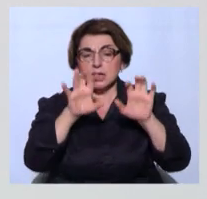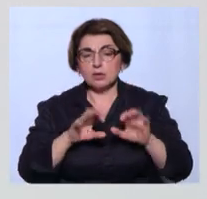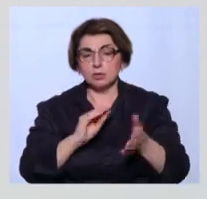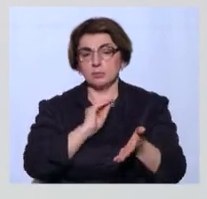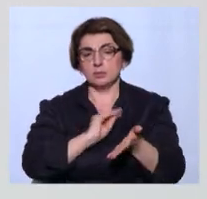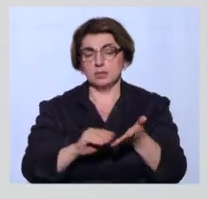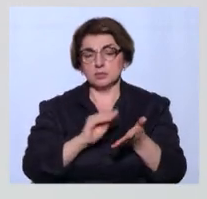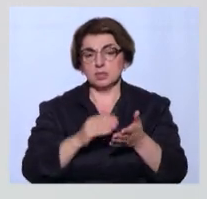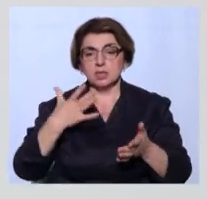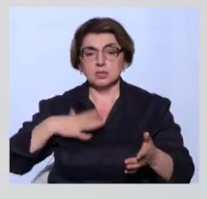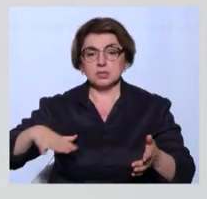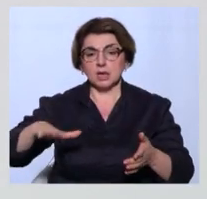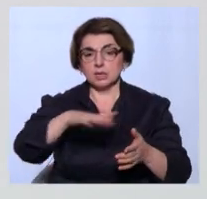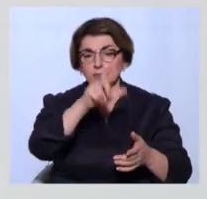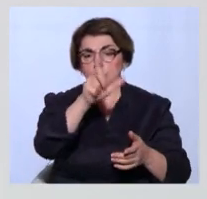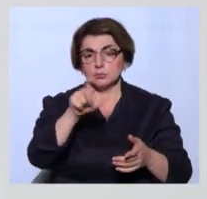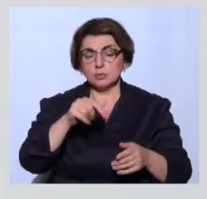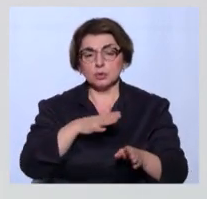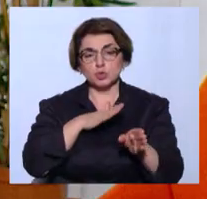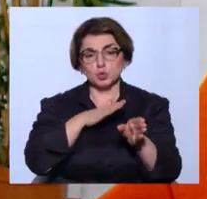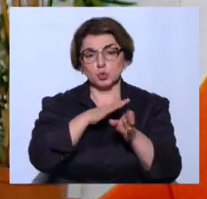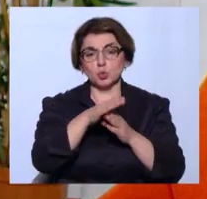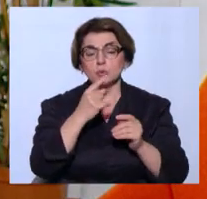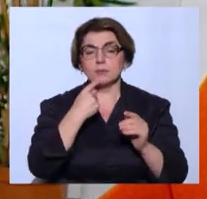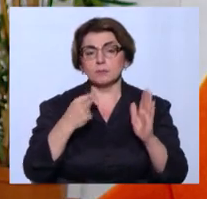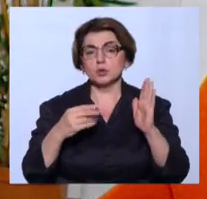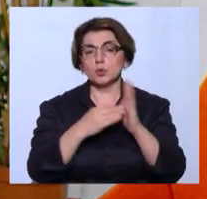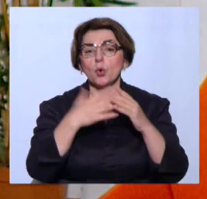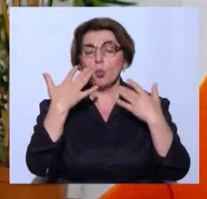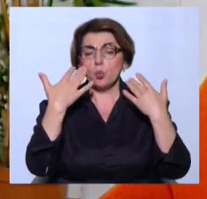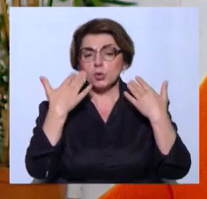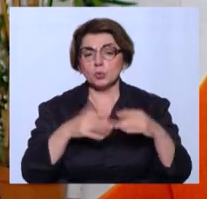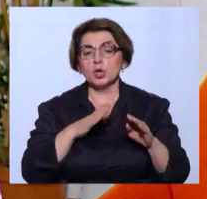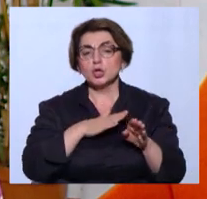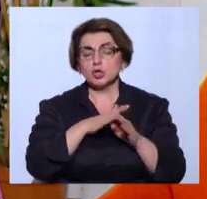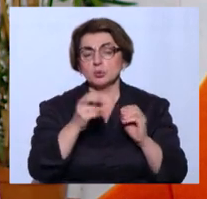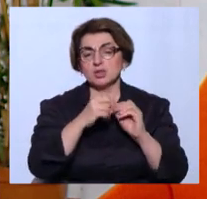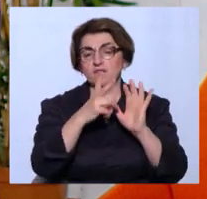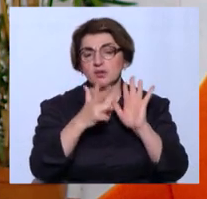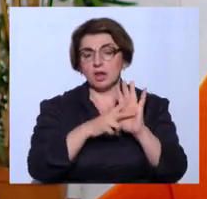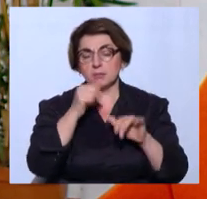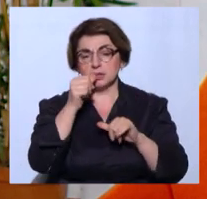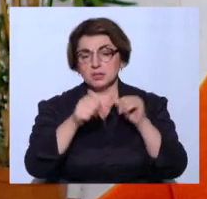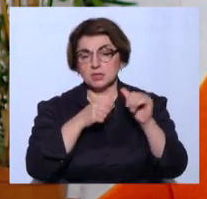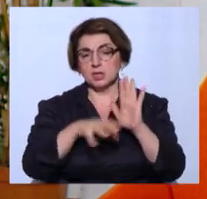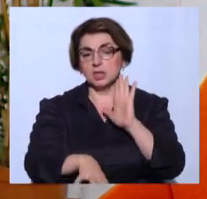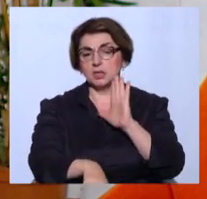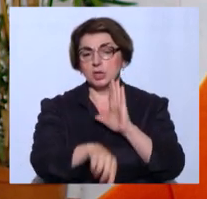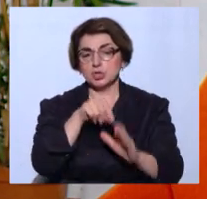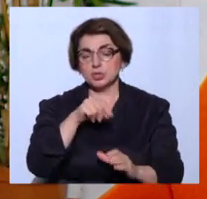კანონები. საქართველოს მოსახლეობა, სრულწლოვანი მოსახლეობა, ანუ ის ხალხი, ვისაც უკვე შეუსრულდა 18 წელი,